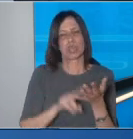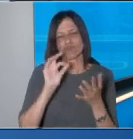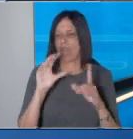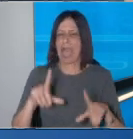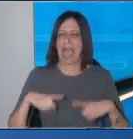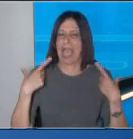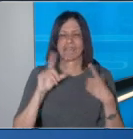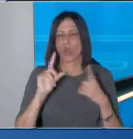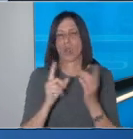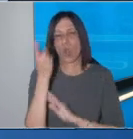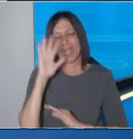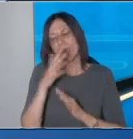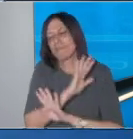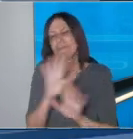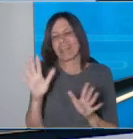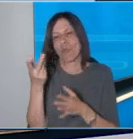קורה גם בלי האובדן.